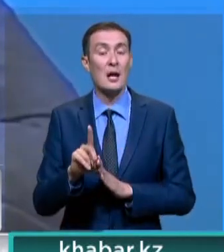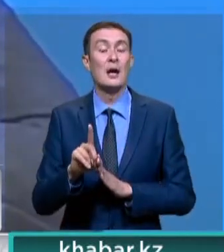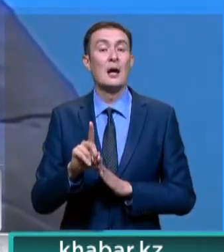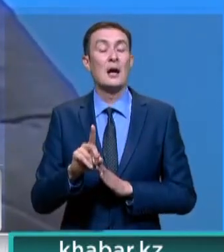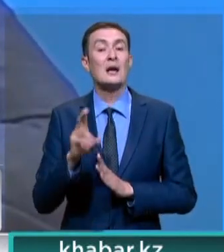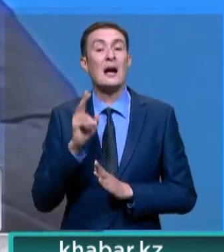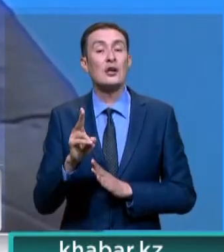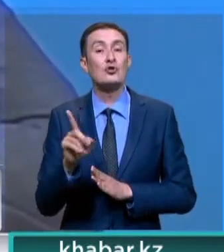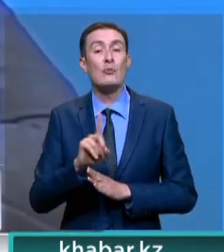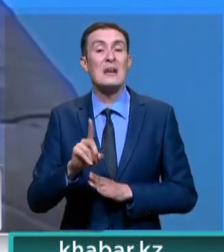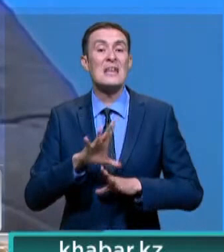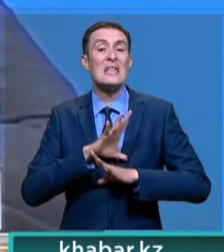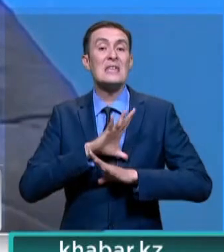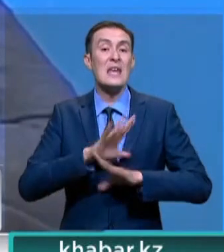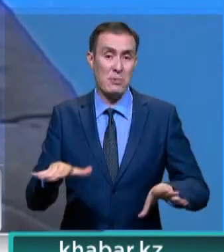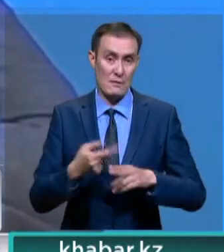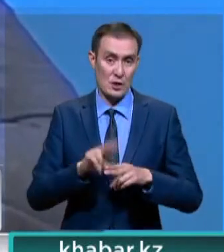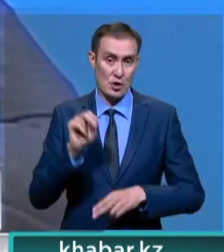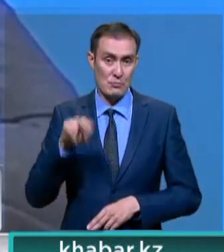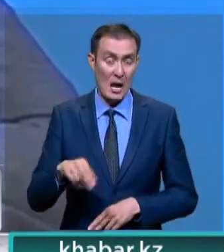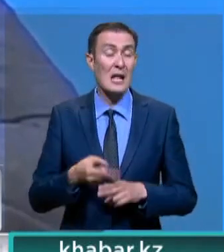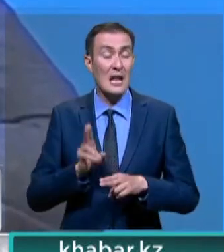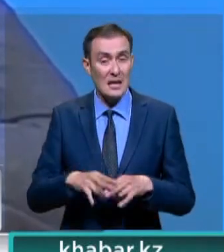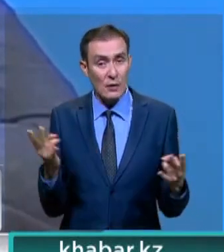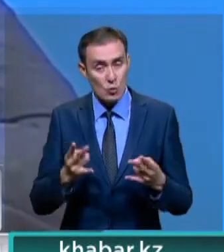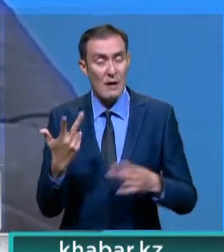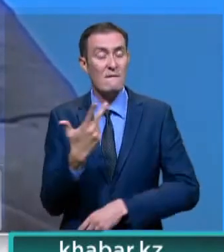нужно, как не допустить локдауна. А для этого надо